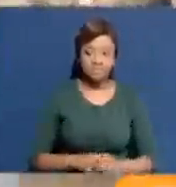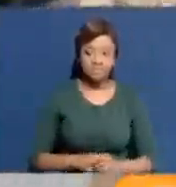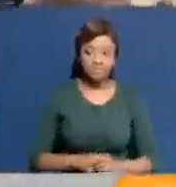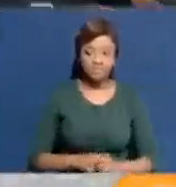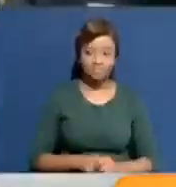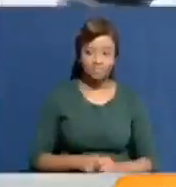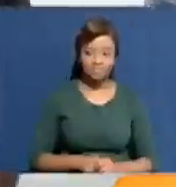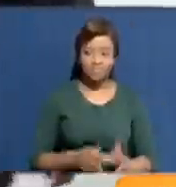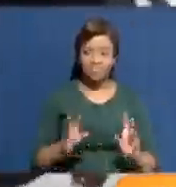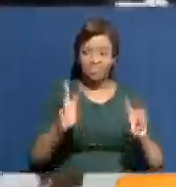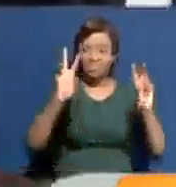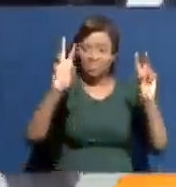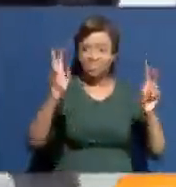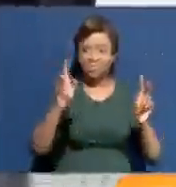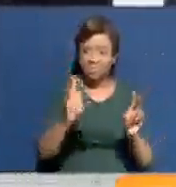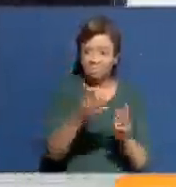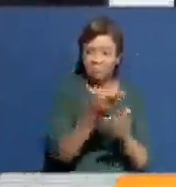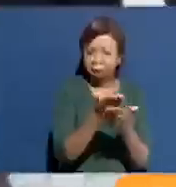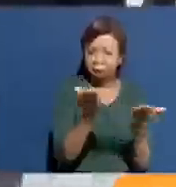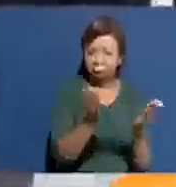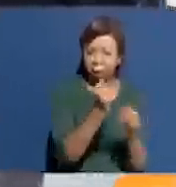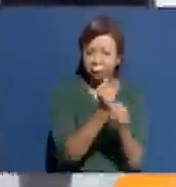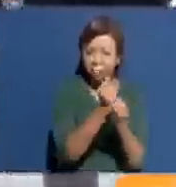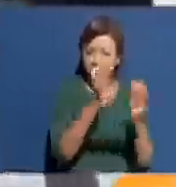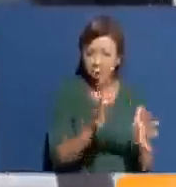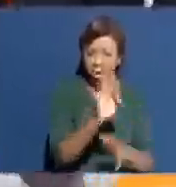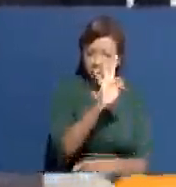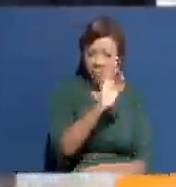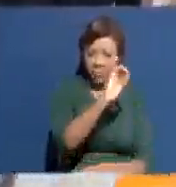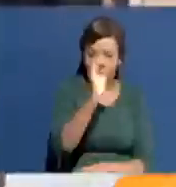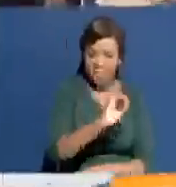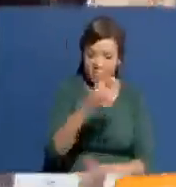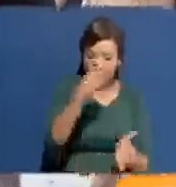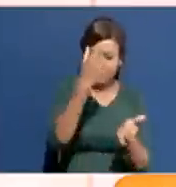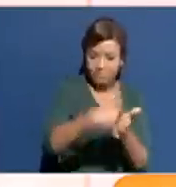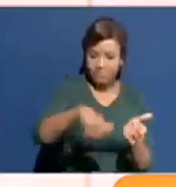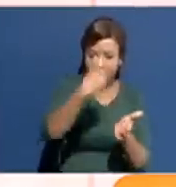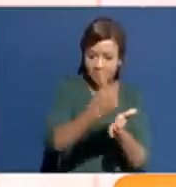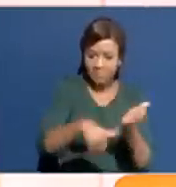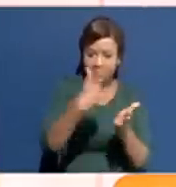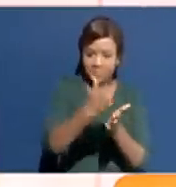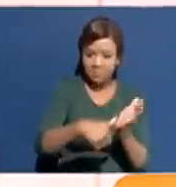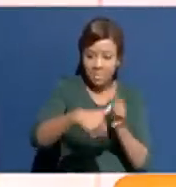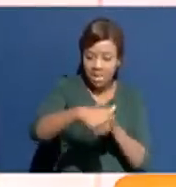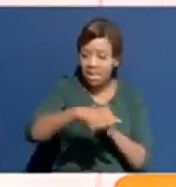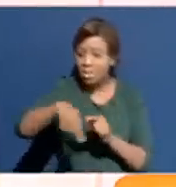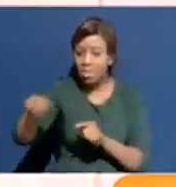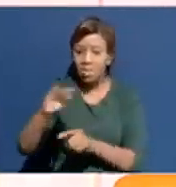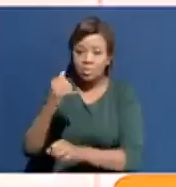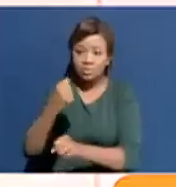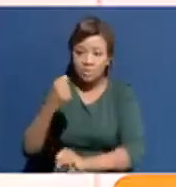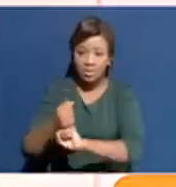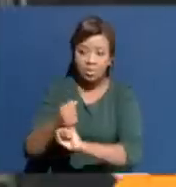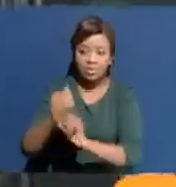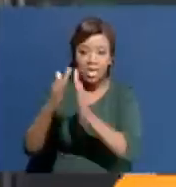Mjadala kuhusu pendekezo la kuwatoza wafanyikazi asilimia tatu ya mshahara wao kila mwezi kugharamia mpango wa hazina ya